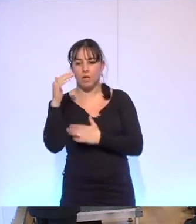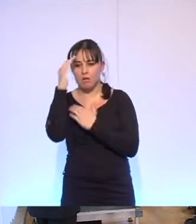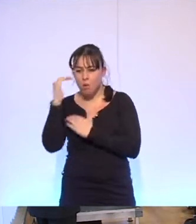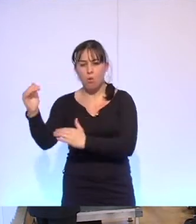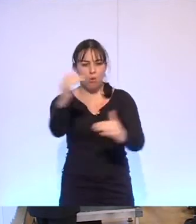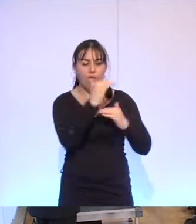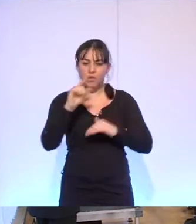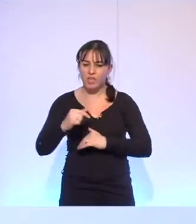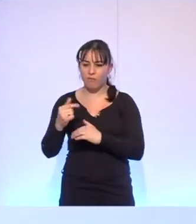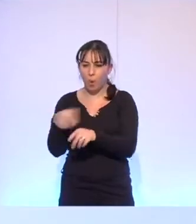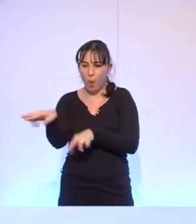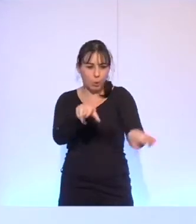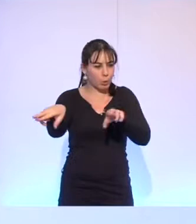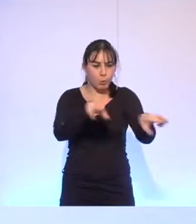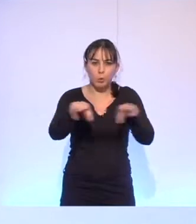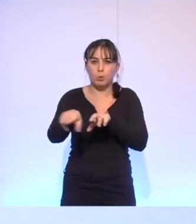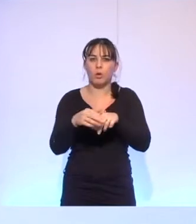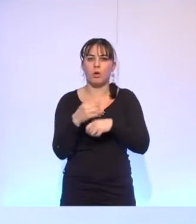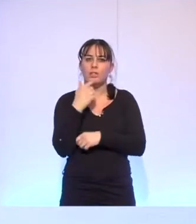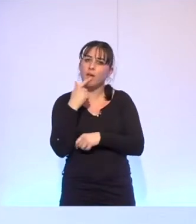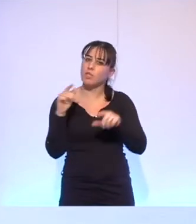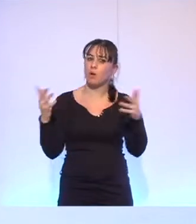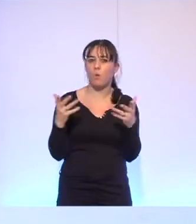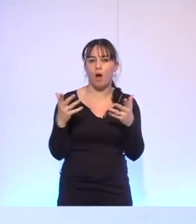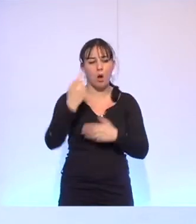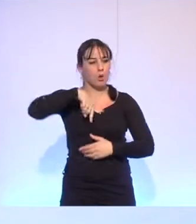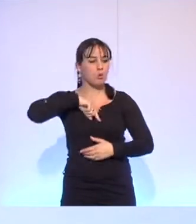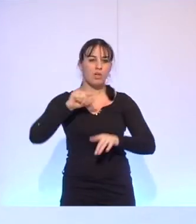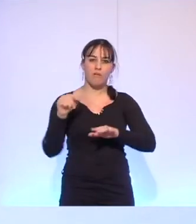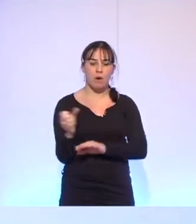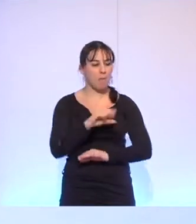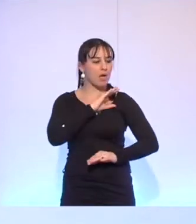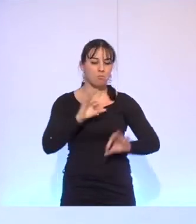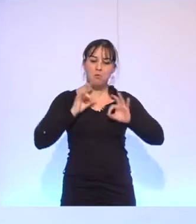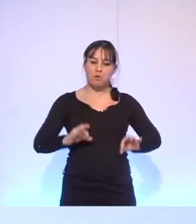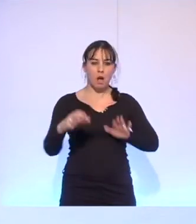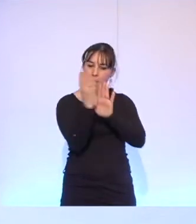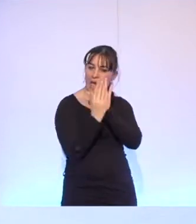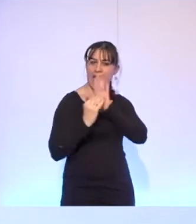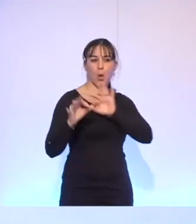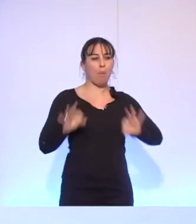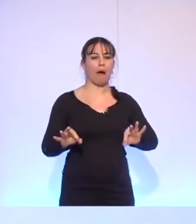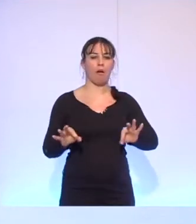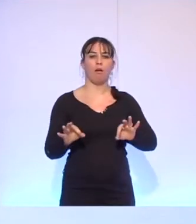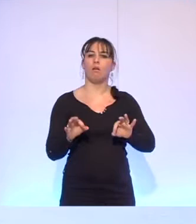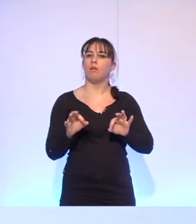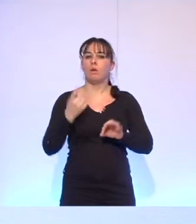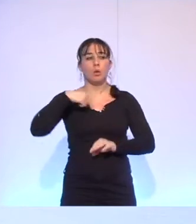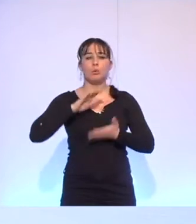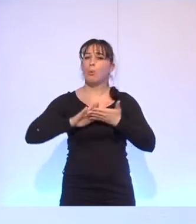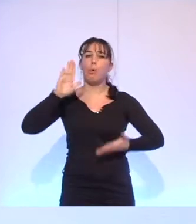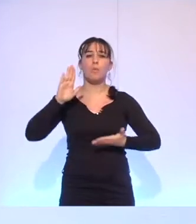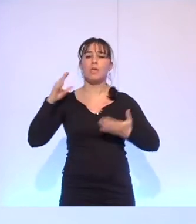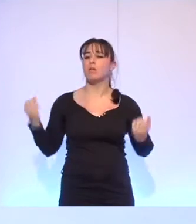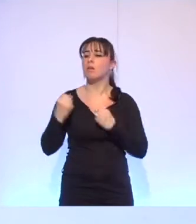dans notre ville. Retisser la confiance suppose que nous soyons irréprochables et exemplaires. Comme nous l'avons promis durant